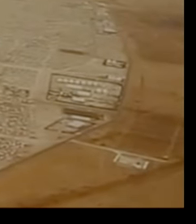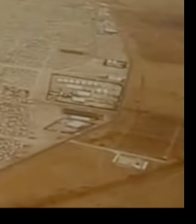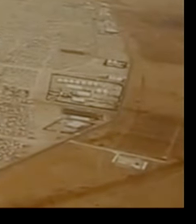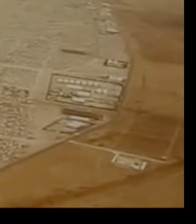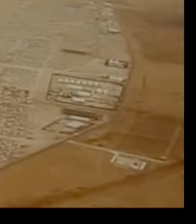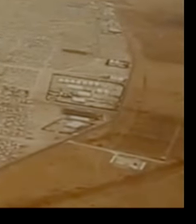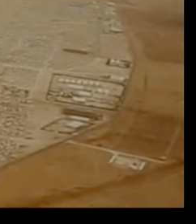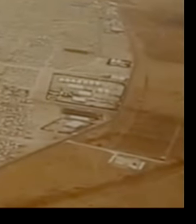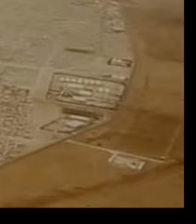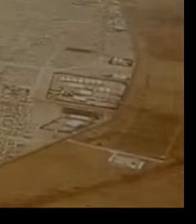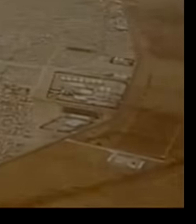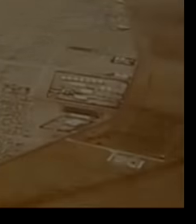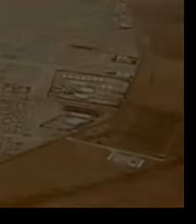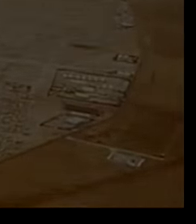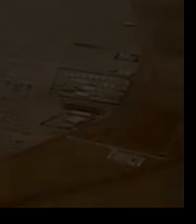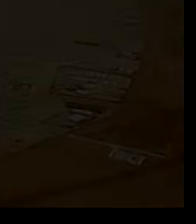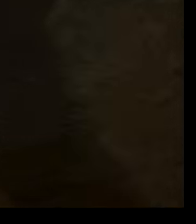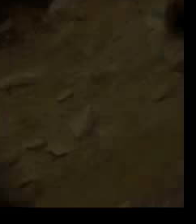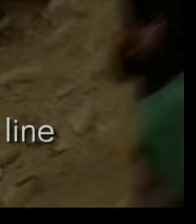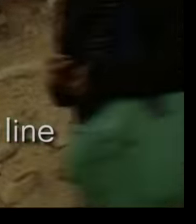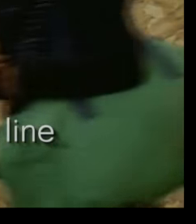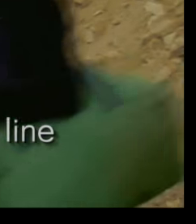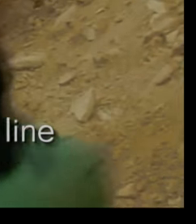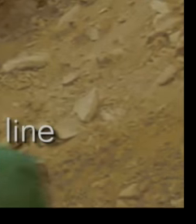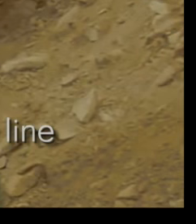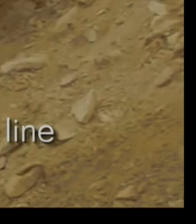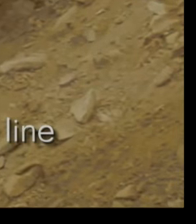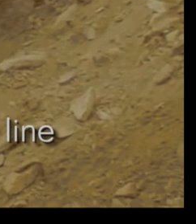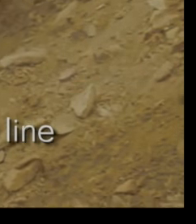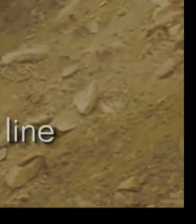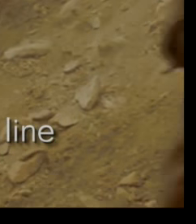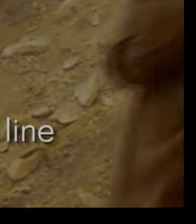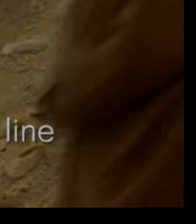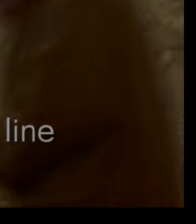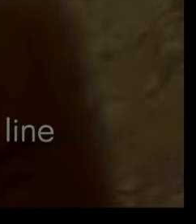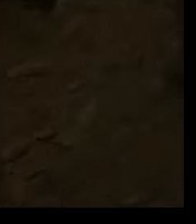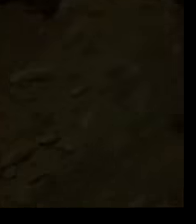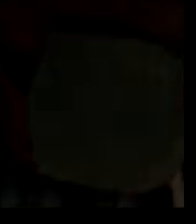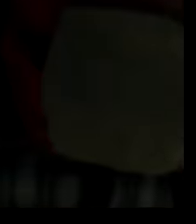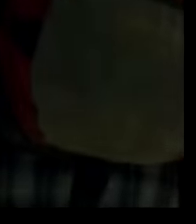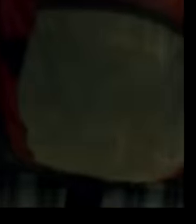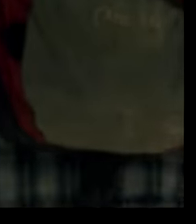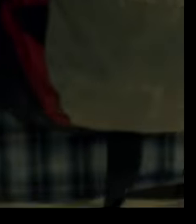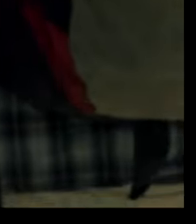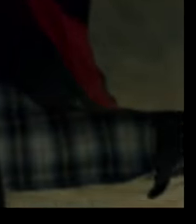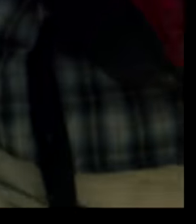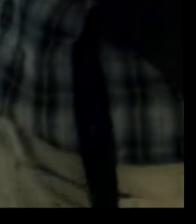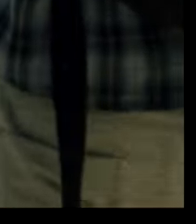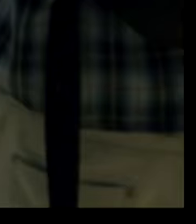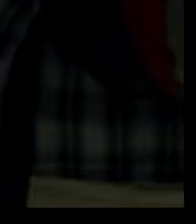This is the tip of the iceberg in Zaatari. في اللحظة اللي بتخطي فيها الحدود